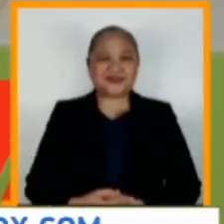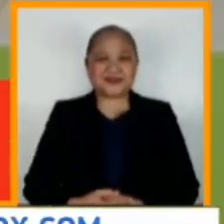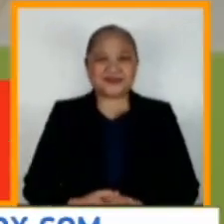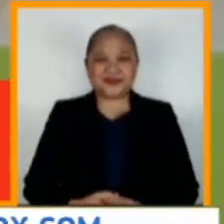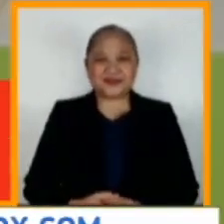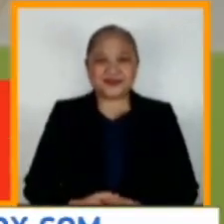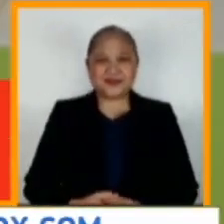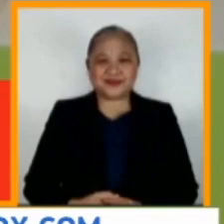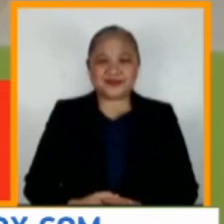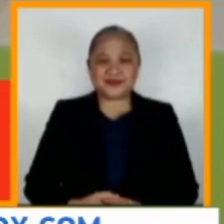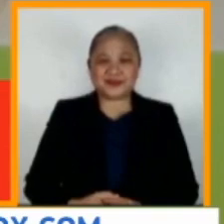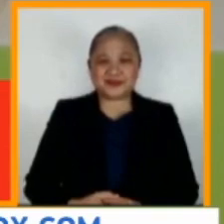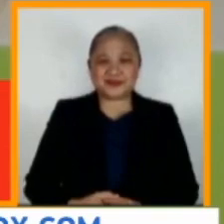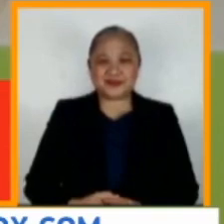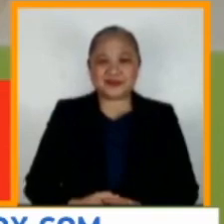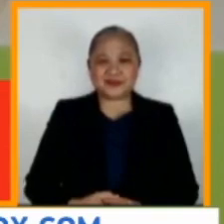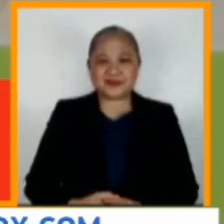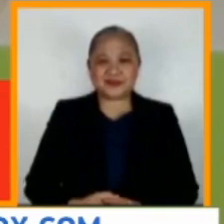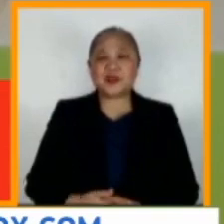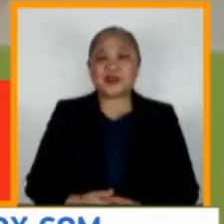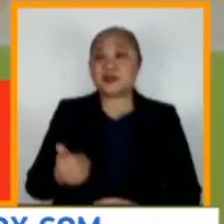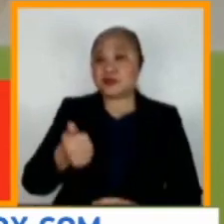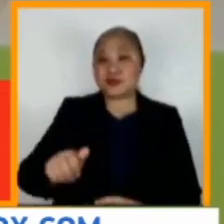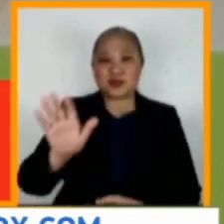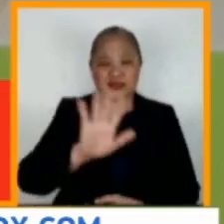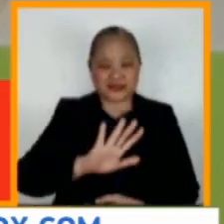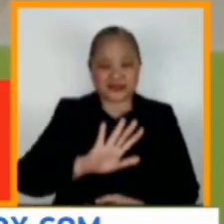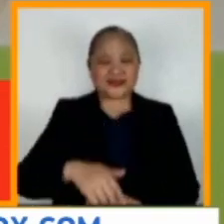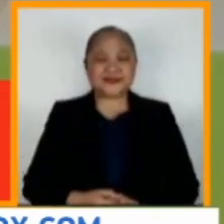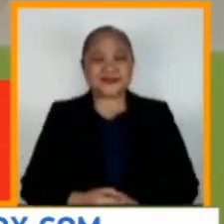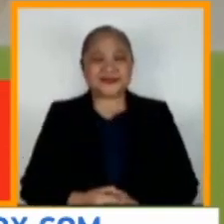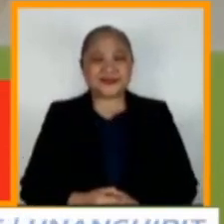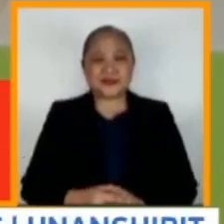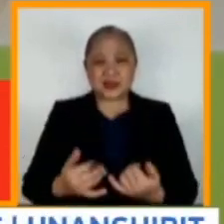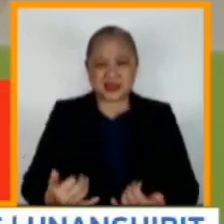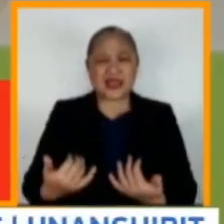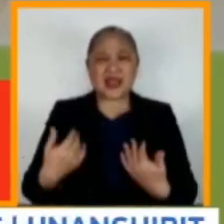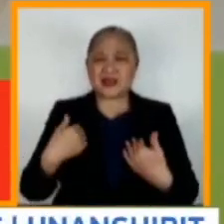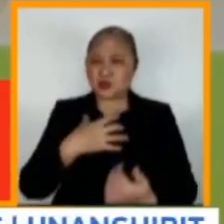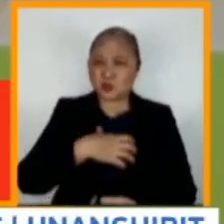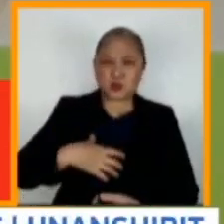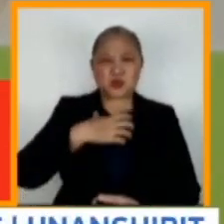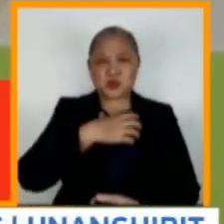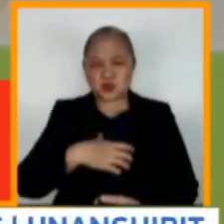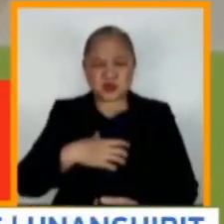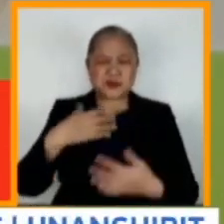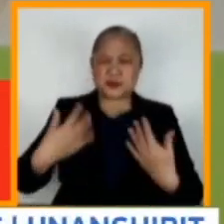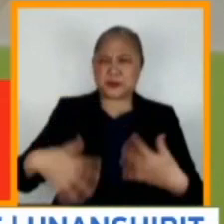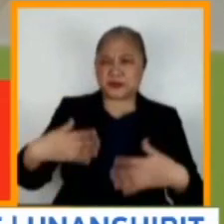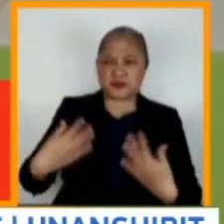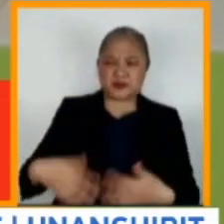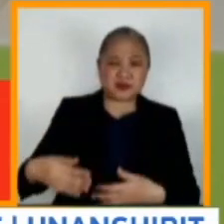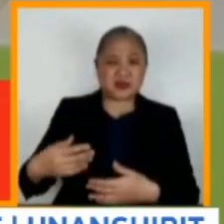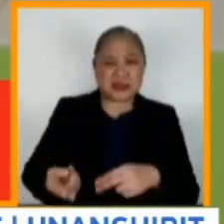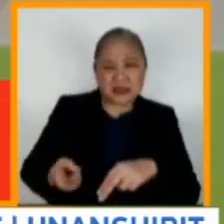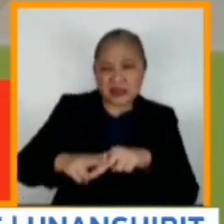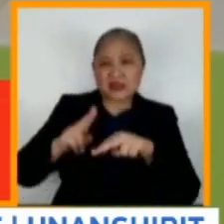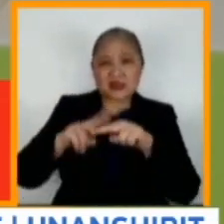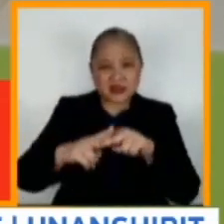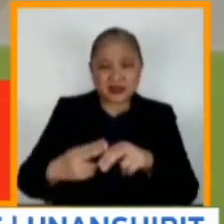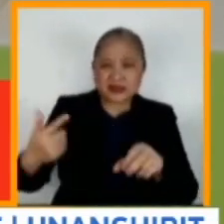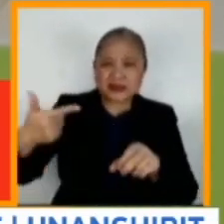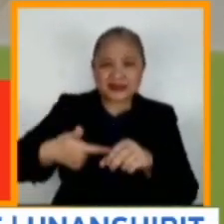Maayong aga, Maris! Dahil umaalma at umaaray na ang mga tsuper bunsod ng mataas na presyo ng petroleum